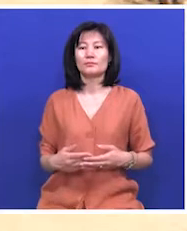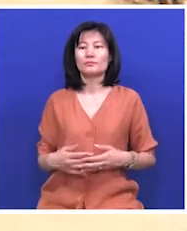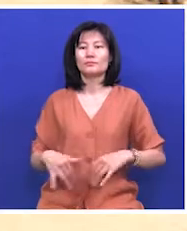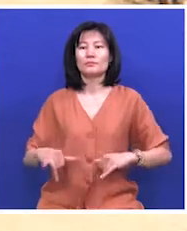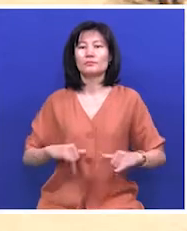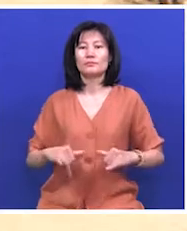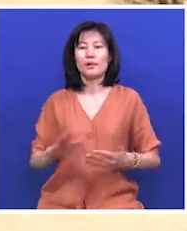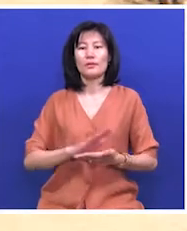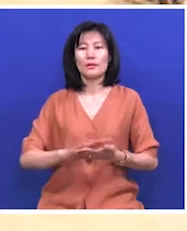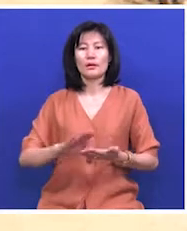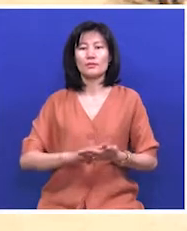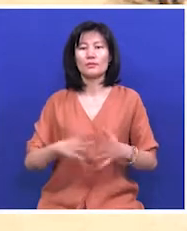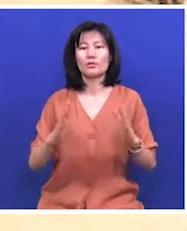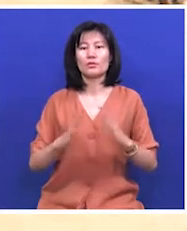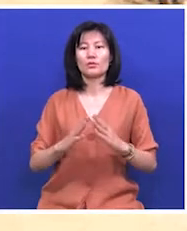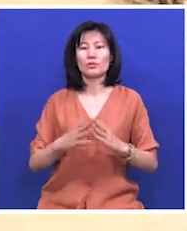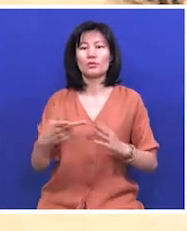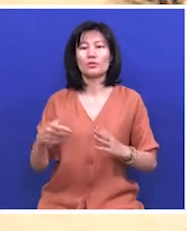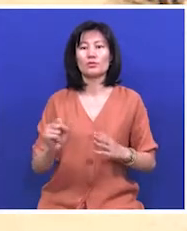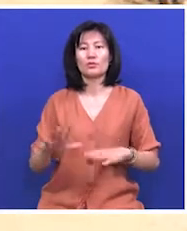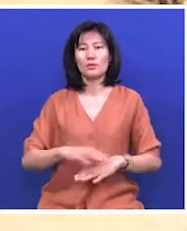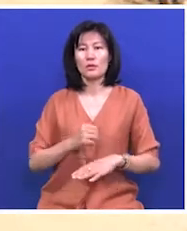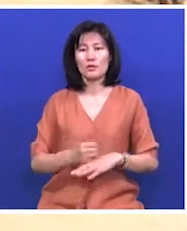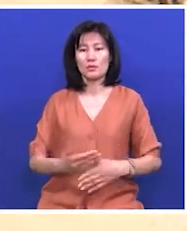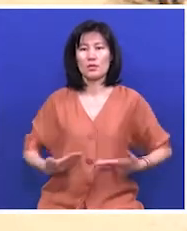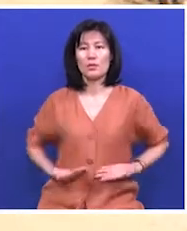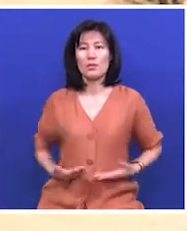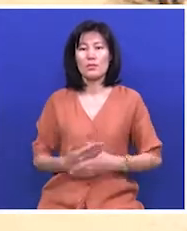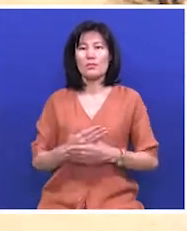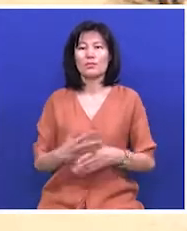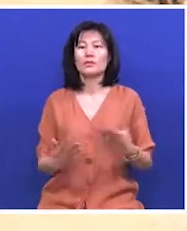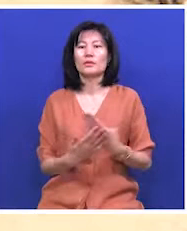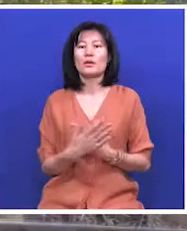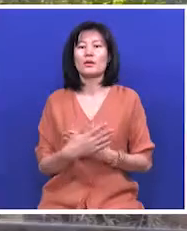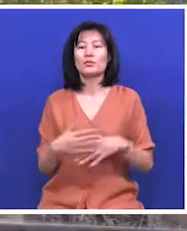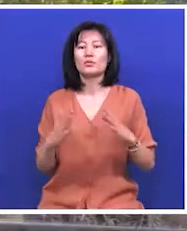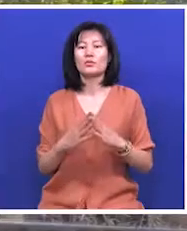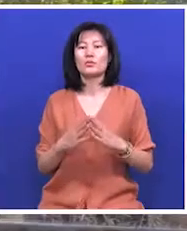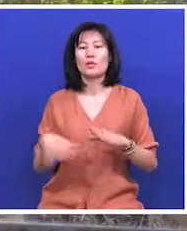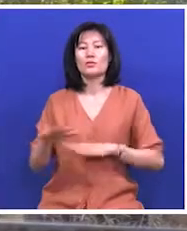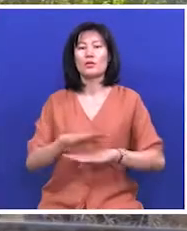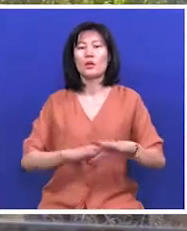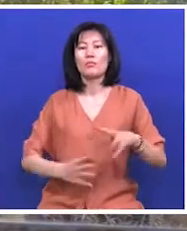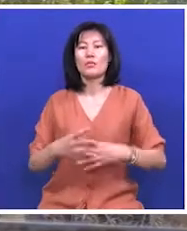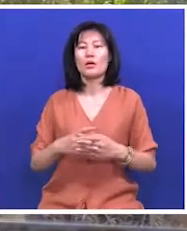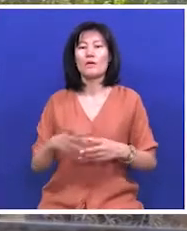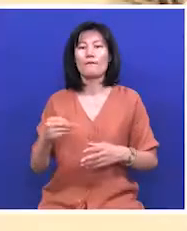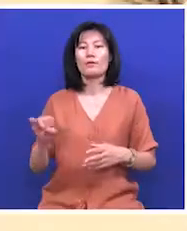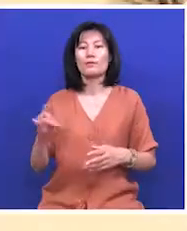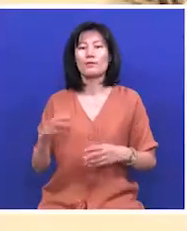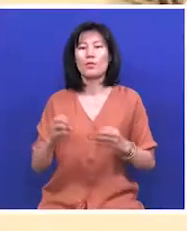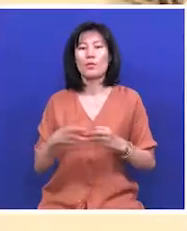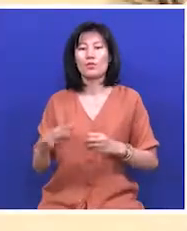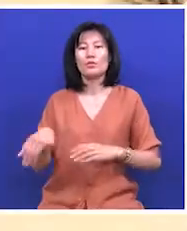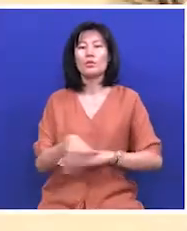отходын шығарып тегістеп жаңағы тұрғындарға жақсы жағдай жасап беріп жатырмыз жаңағы там салуына жалпы бұл ауылда